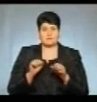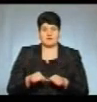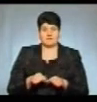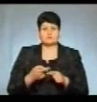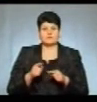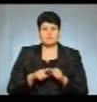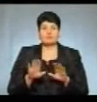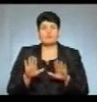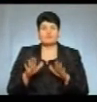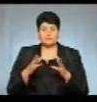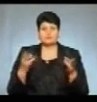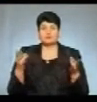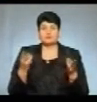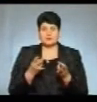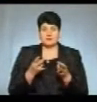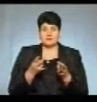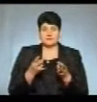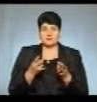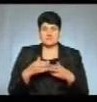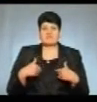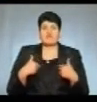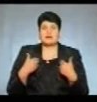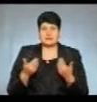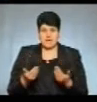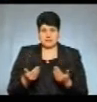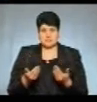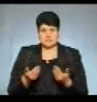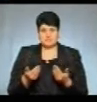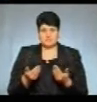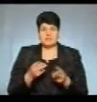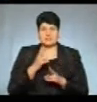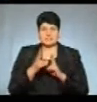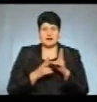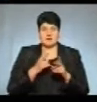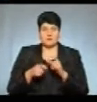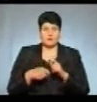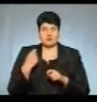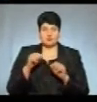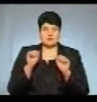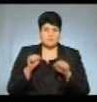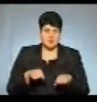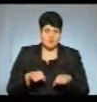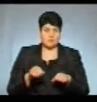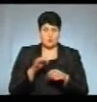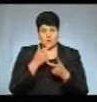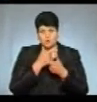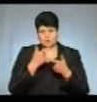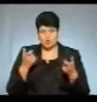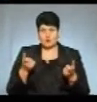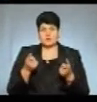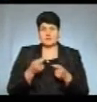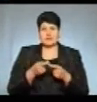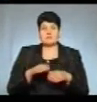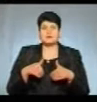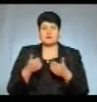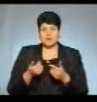випадку потрібно, звичайно, що звертатися з скаргою про порушення права, саме про розголошення цих і